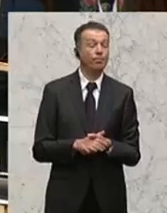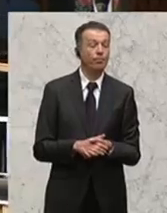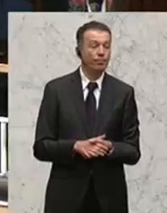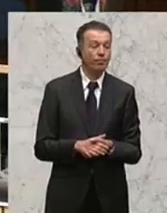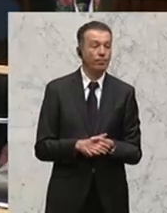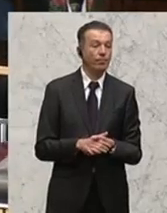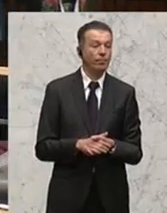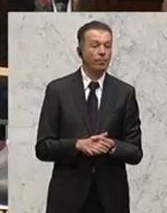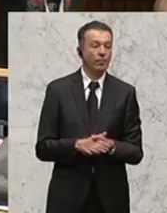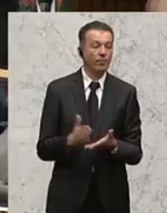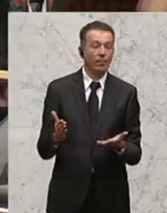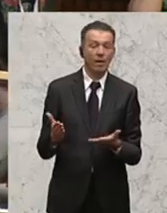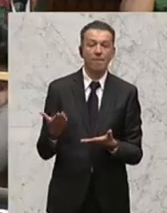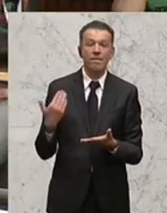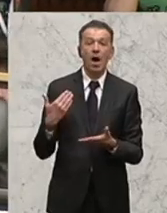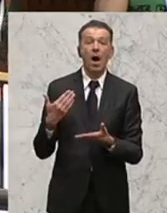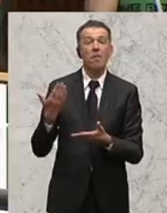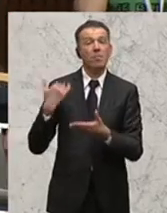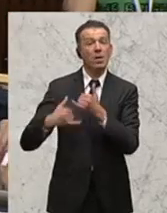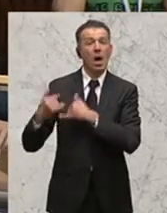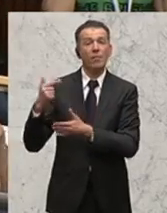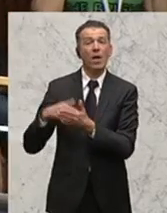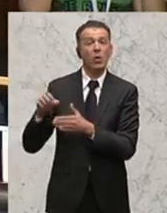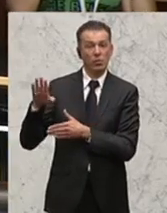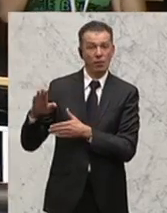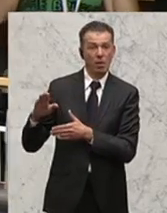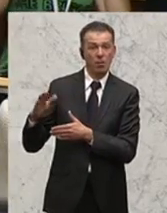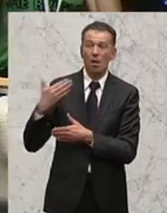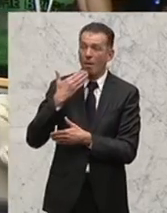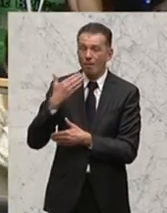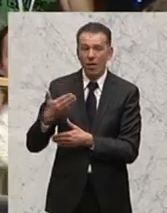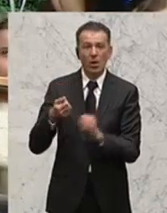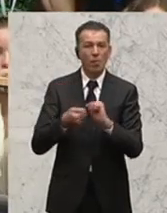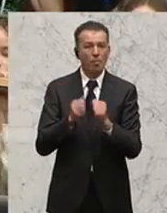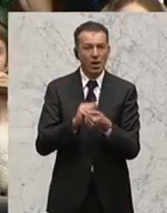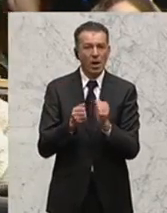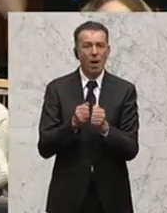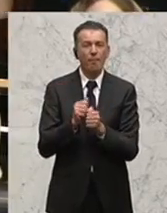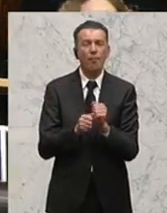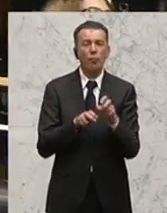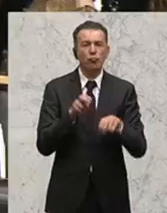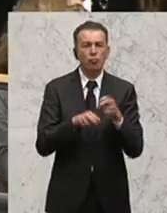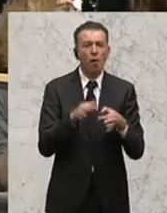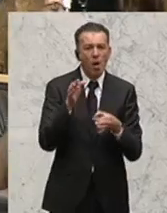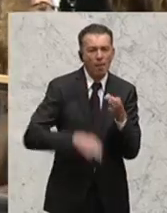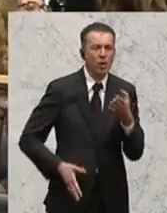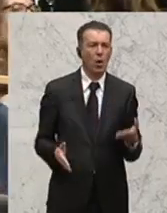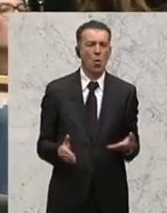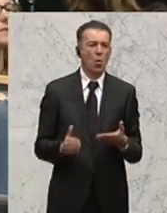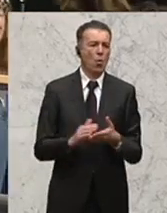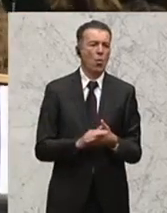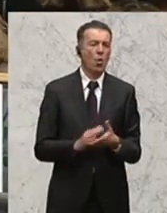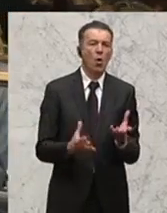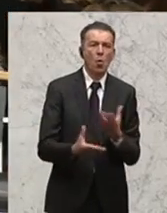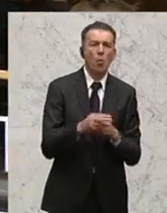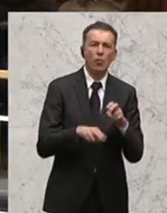der Anregungen des Jahres 2014, nämlich die Bekämpfung der Steuerhinterziehung, die Anhebung oder Angleichung